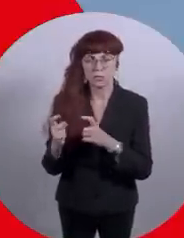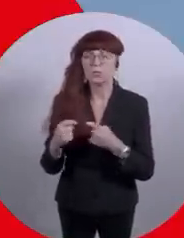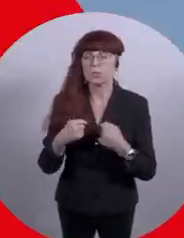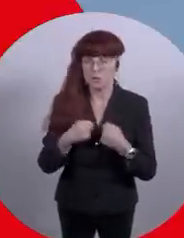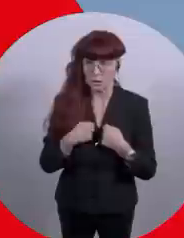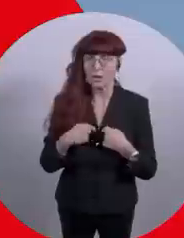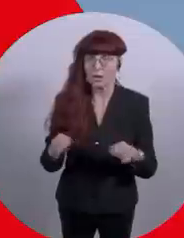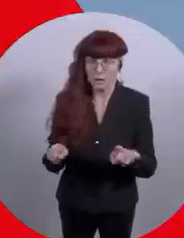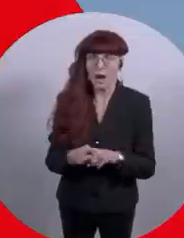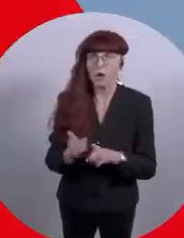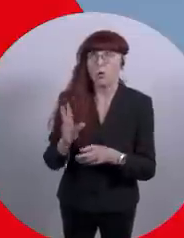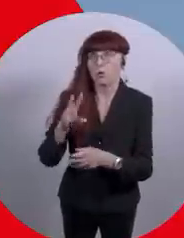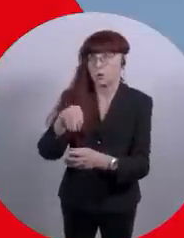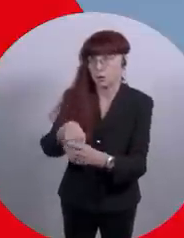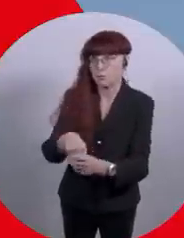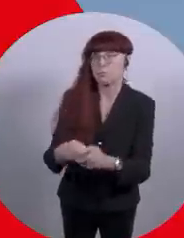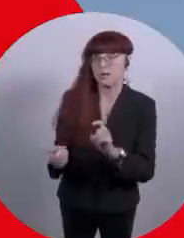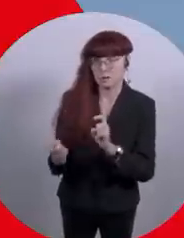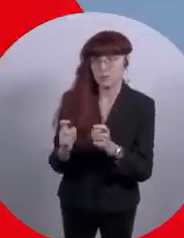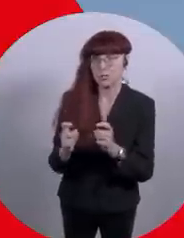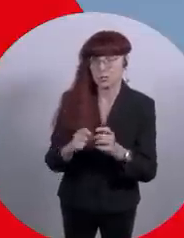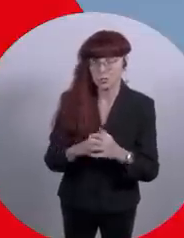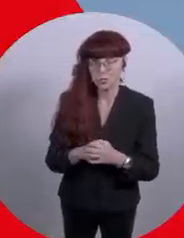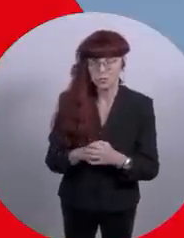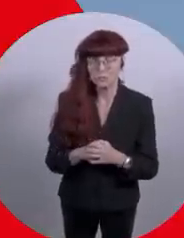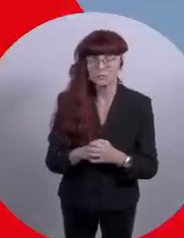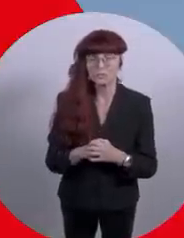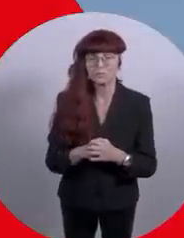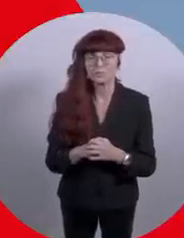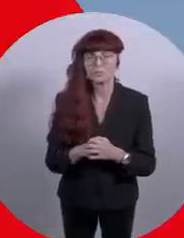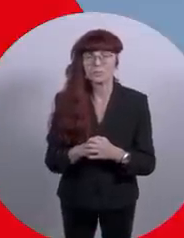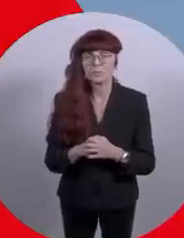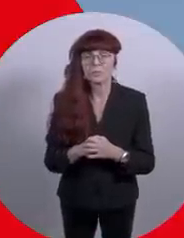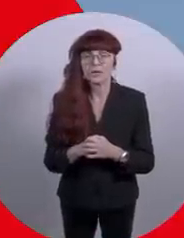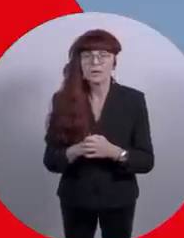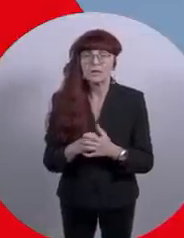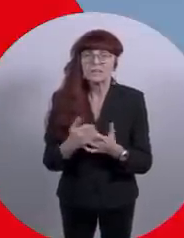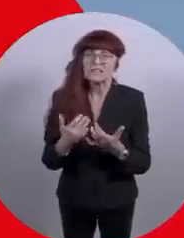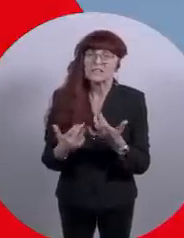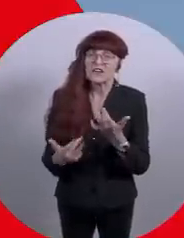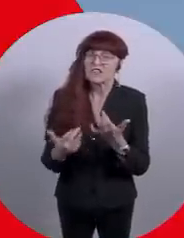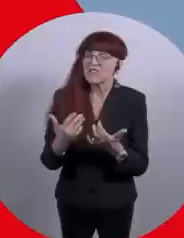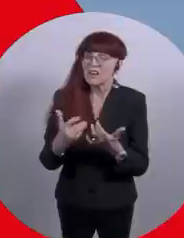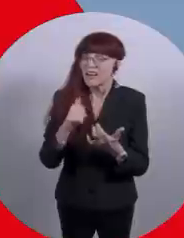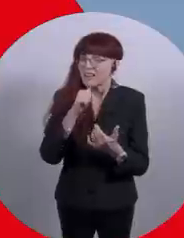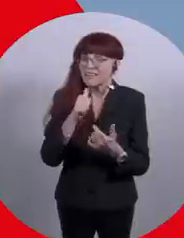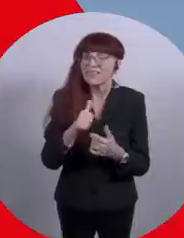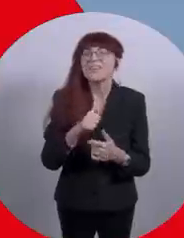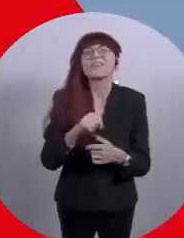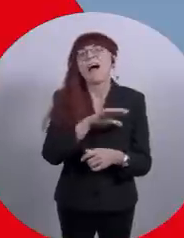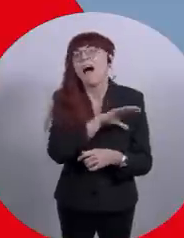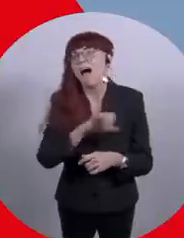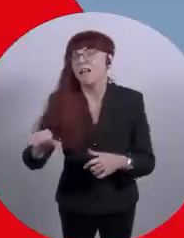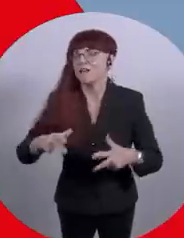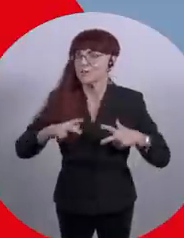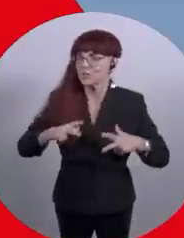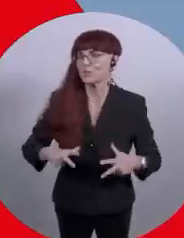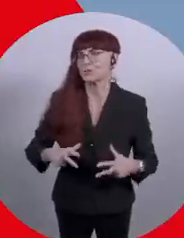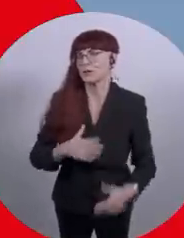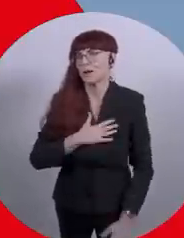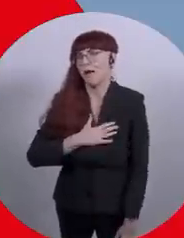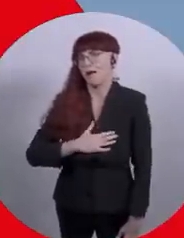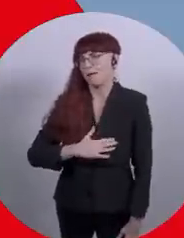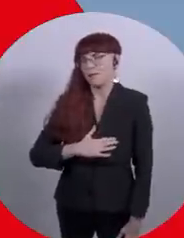teil dieser Diskussion die vielleicht nicht für jeden angenehm war die